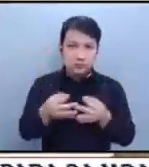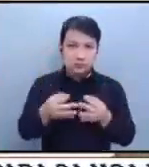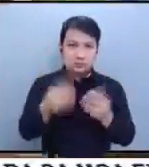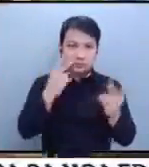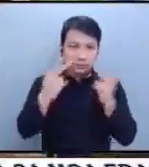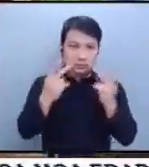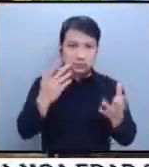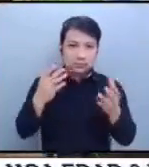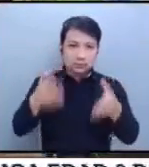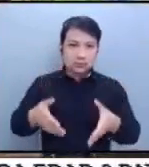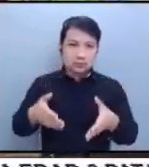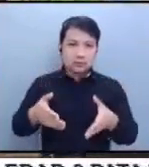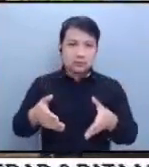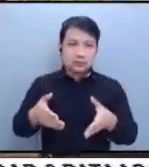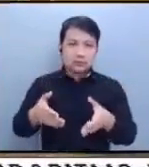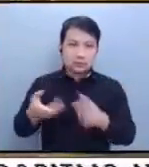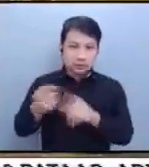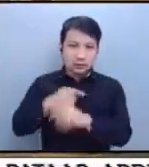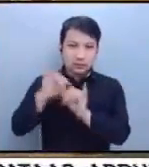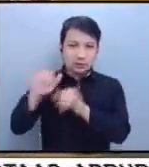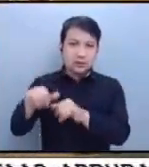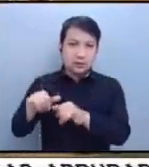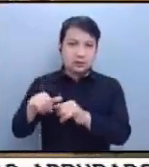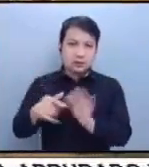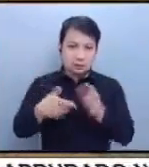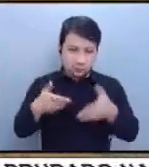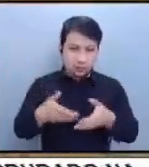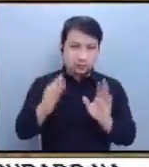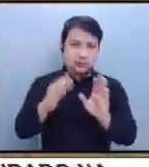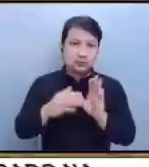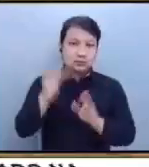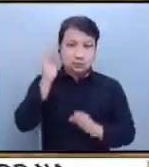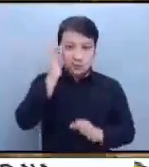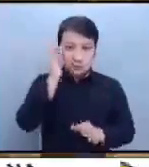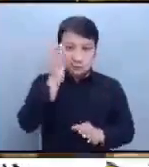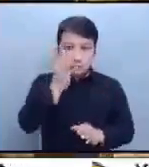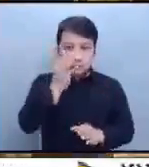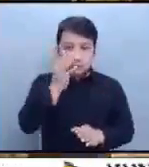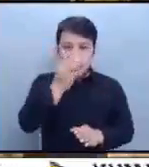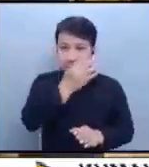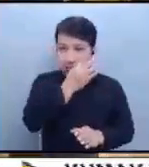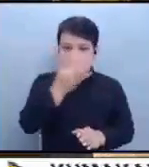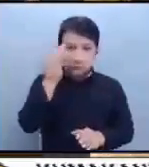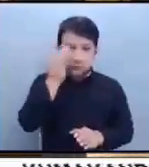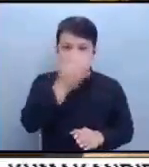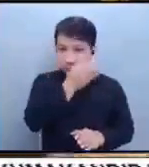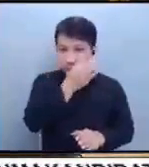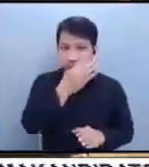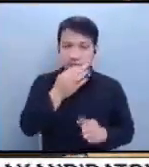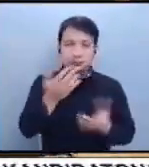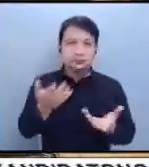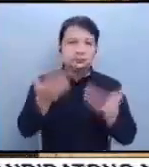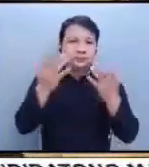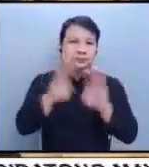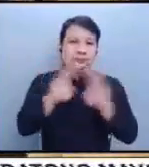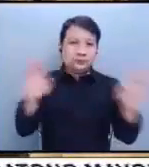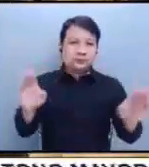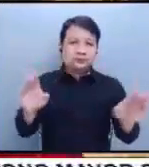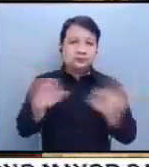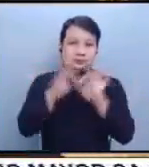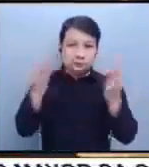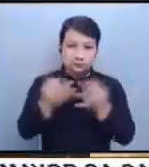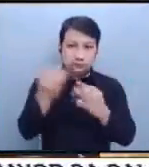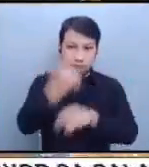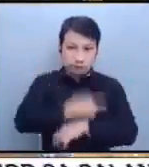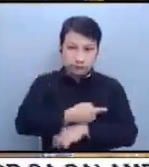residente. Ito ay bahagi ng Let a Thousand Flowers Bloom opening. Because it's a family day, they come here and then they